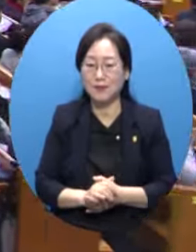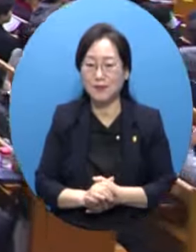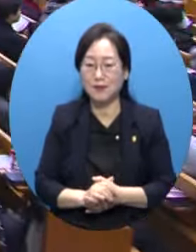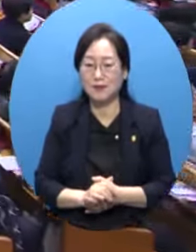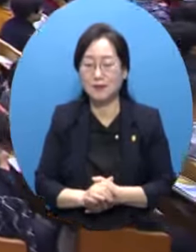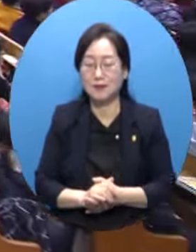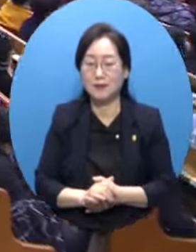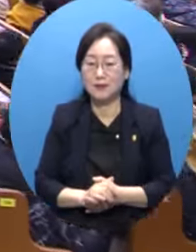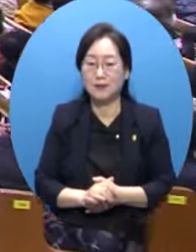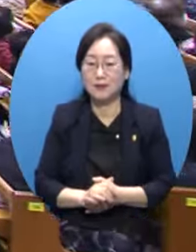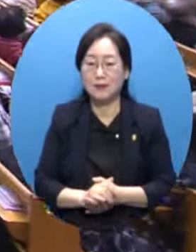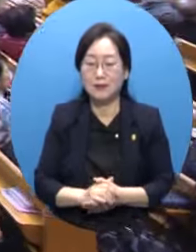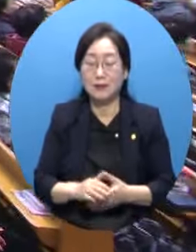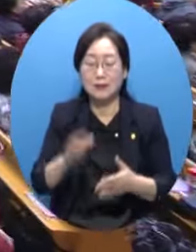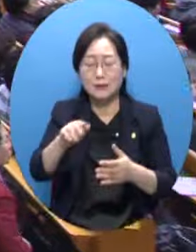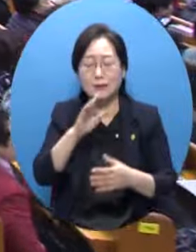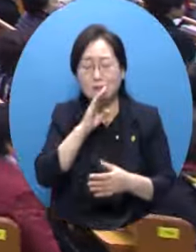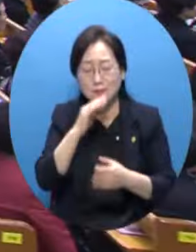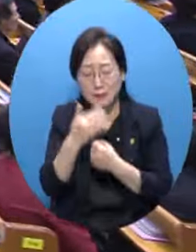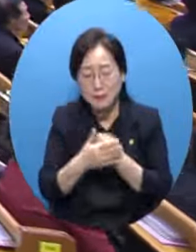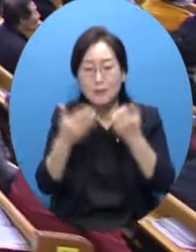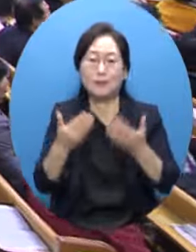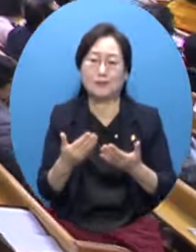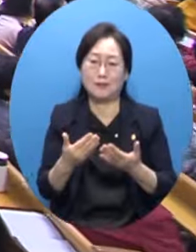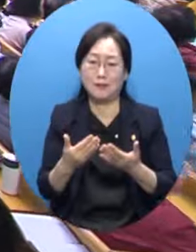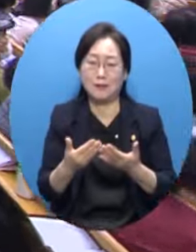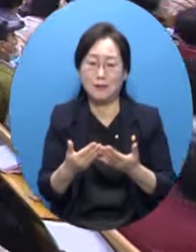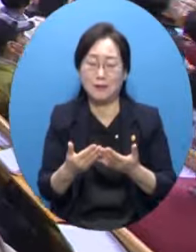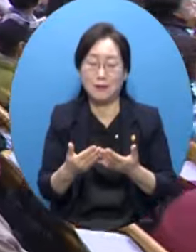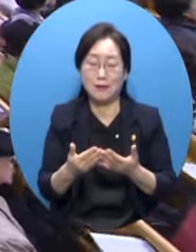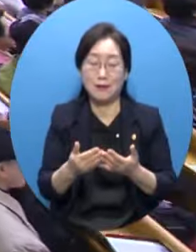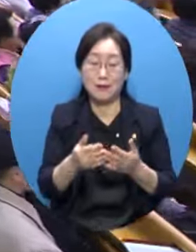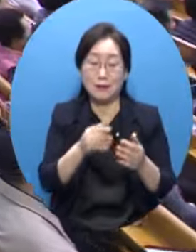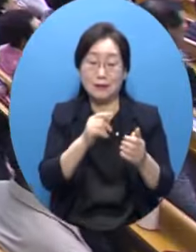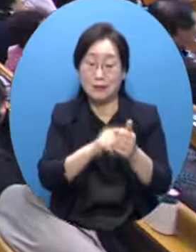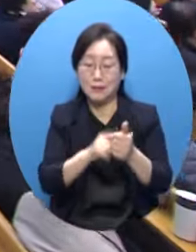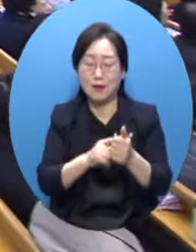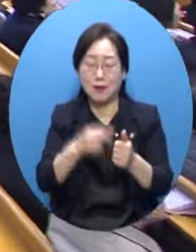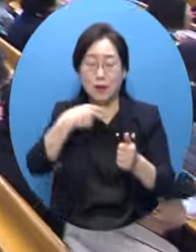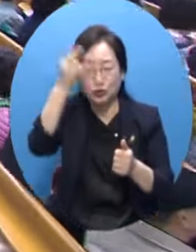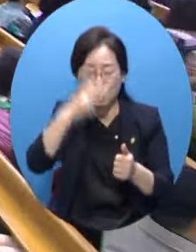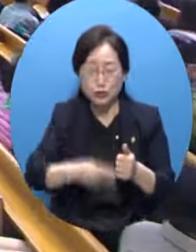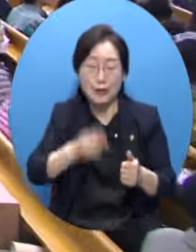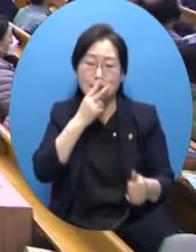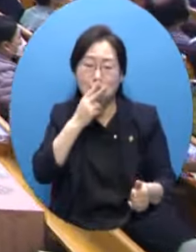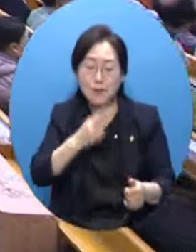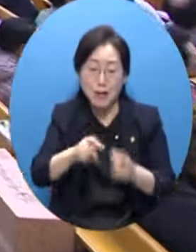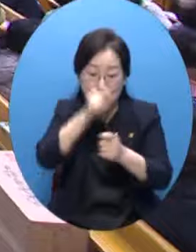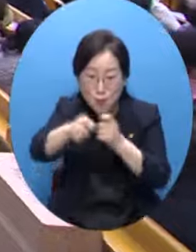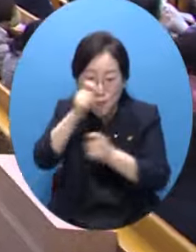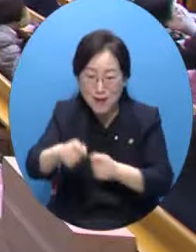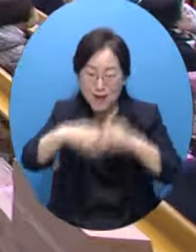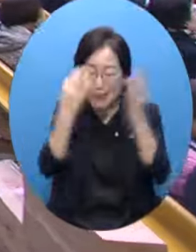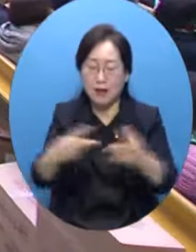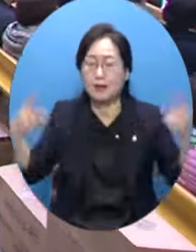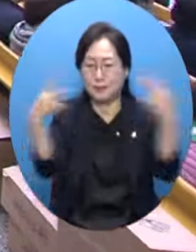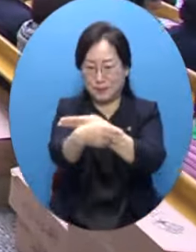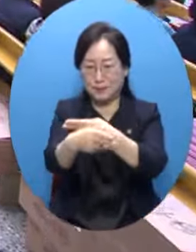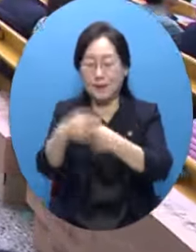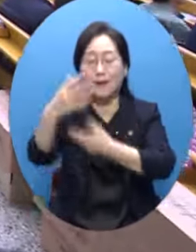그래서 그 은혜 가운데 그가 좋아하던 술, 담배, 노름, 도박 다 끊어버리고 이제는